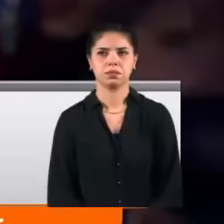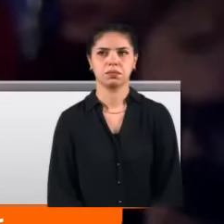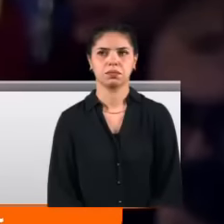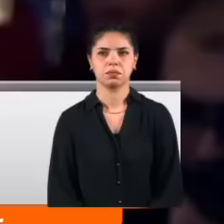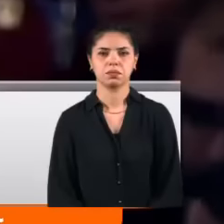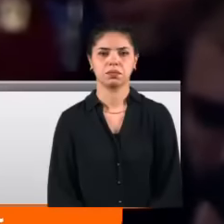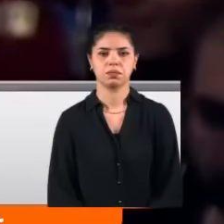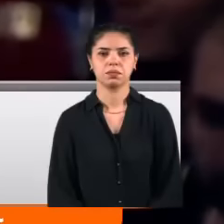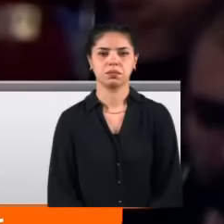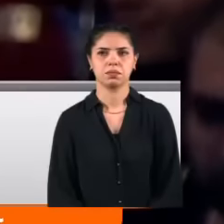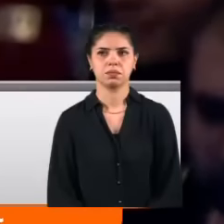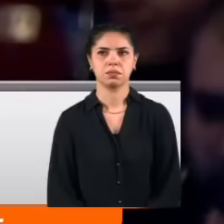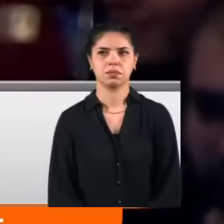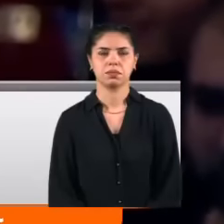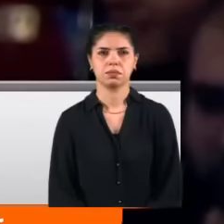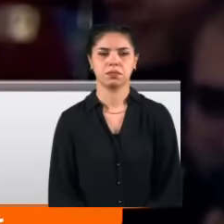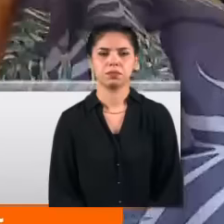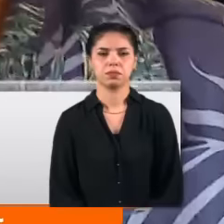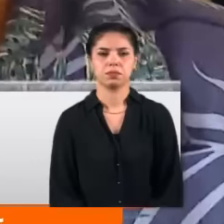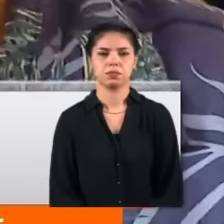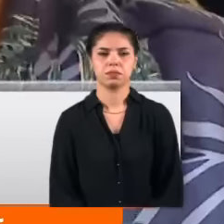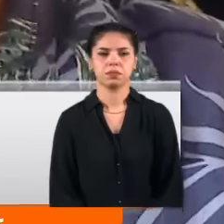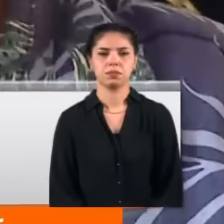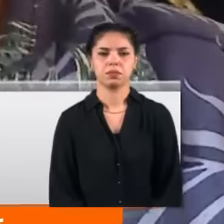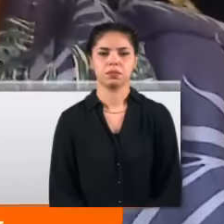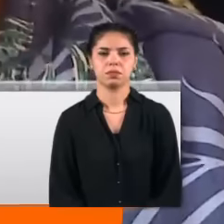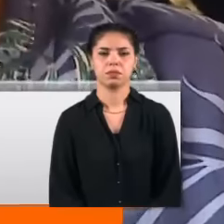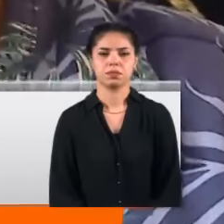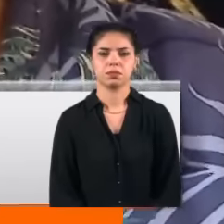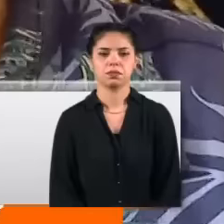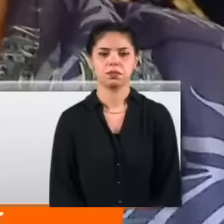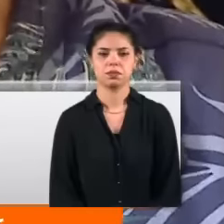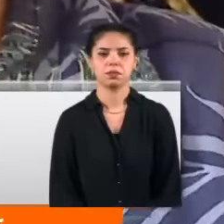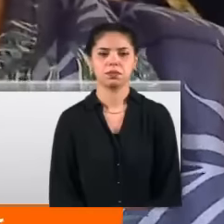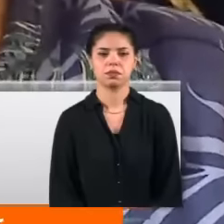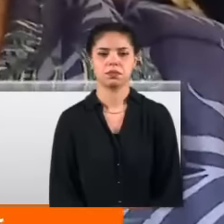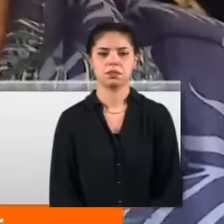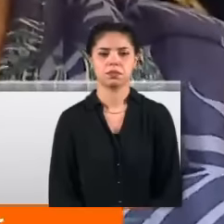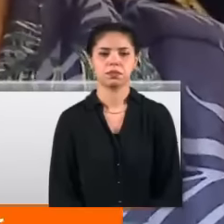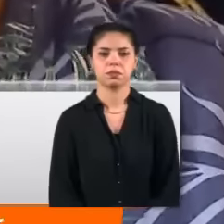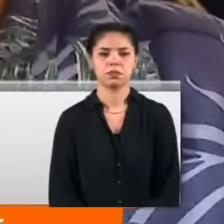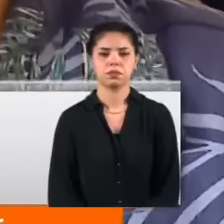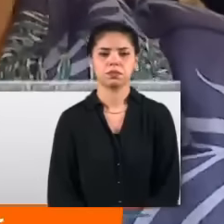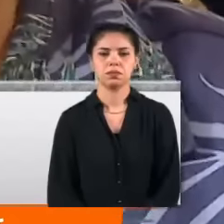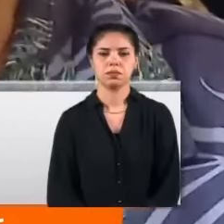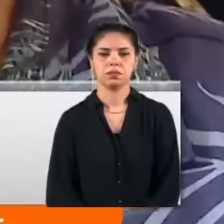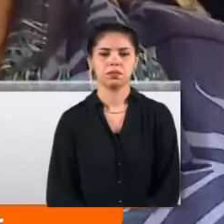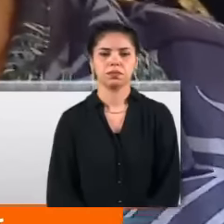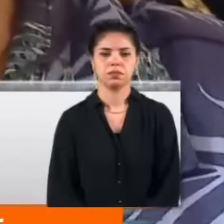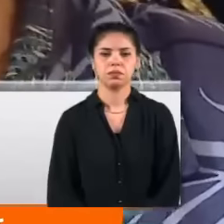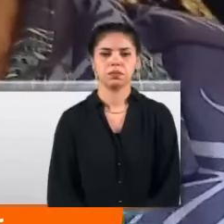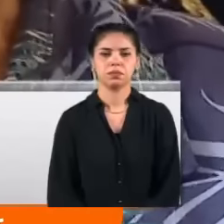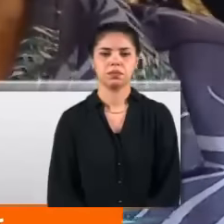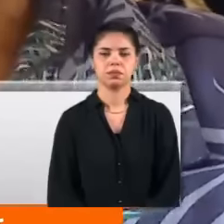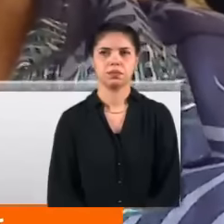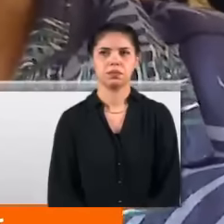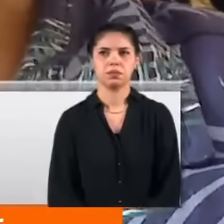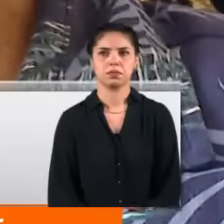Kıskanıyorum. Kıskanıyorum. Hayranlarımı asla üzmem. Resim çekmek isteyen çekerim. Sarılmak isteyen